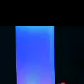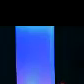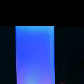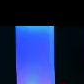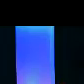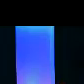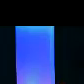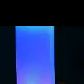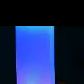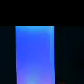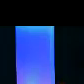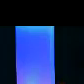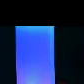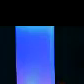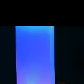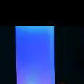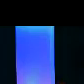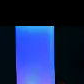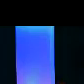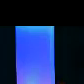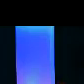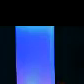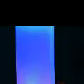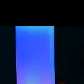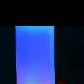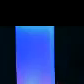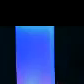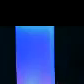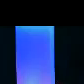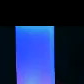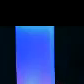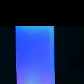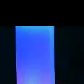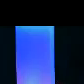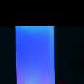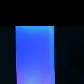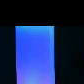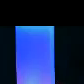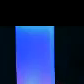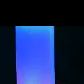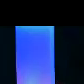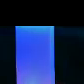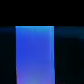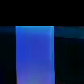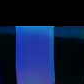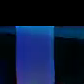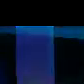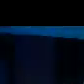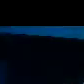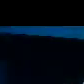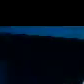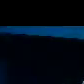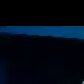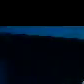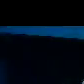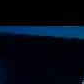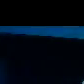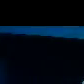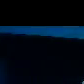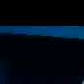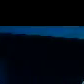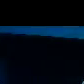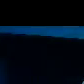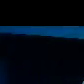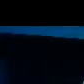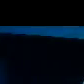sing dan jou lied en prys hom, as die storms